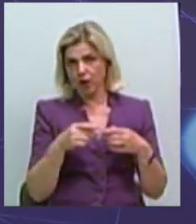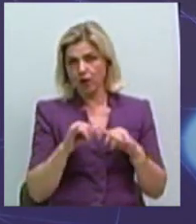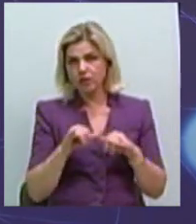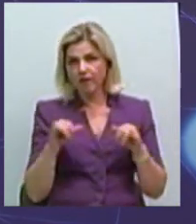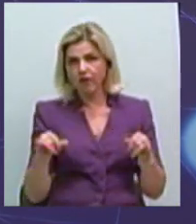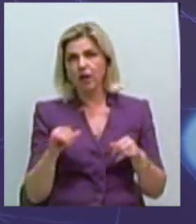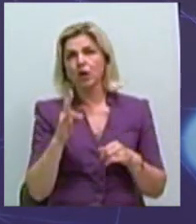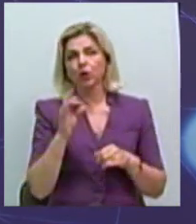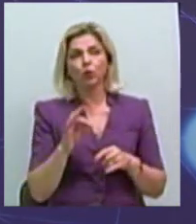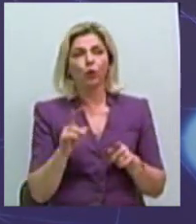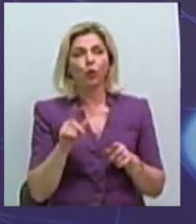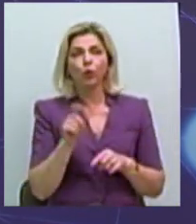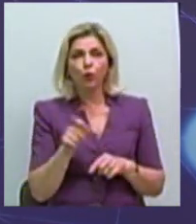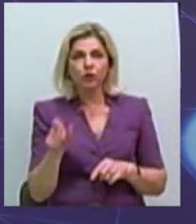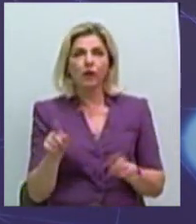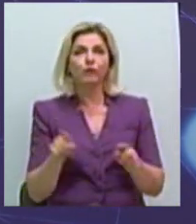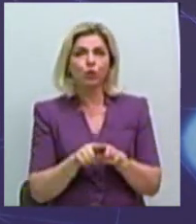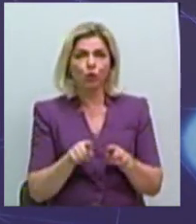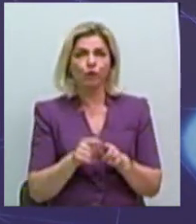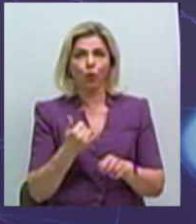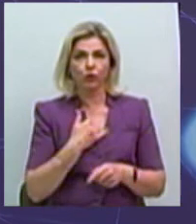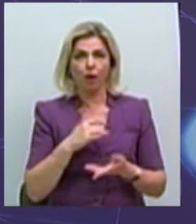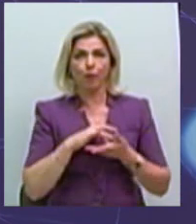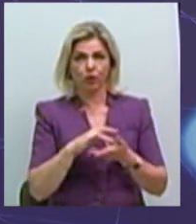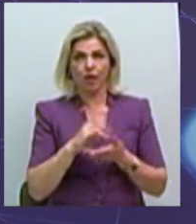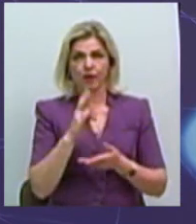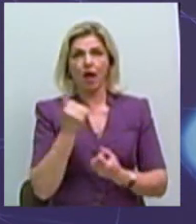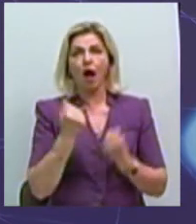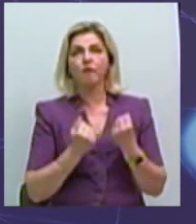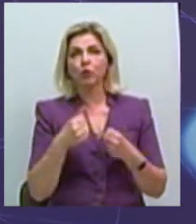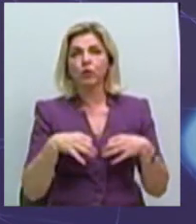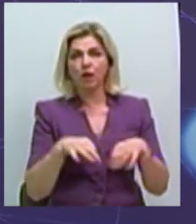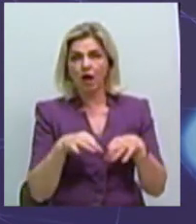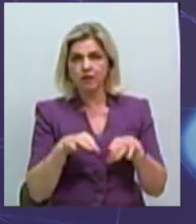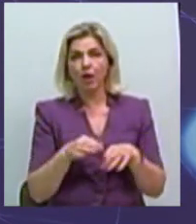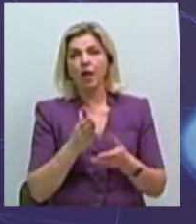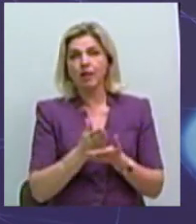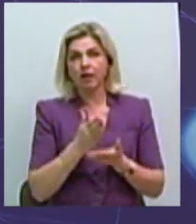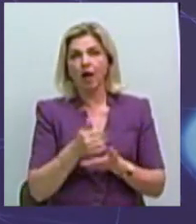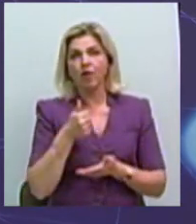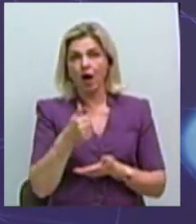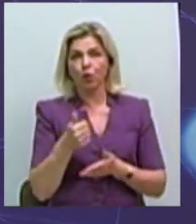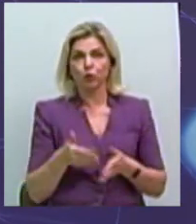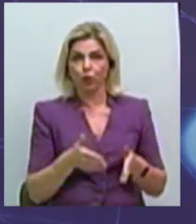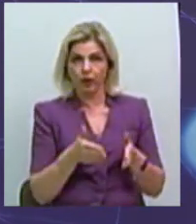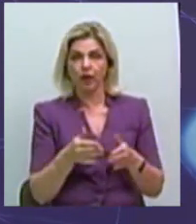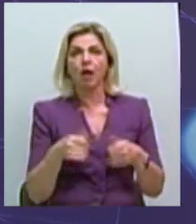да, навіть зелений туризм. Люди все рівно нас подорожують на автотранспорту. Наявність хороших доріг дає